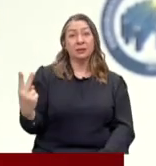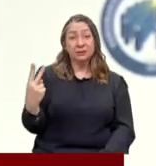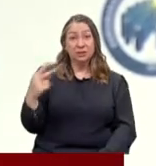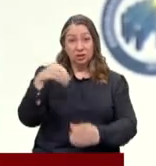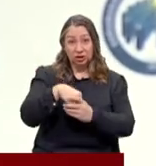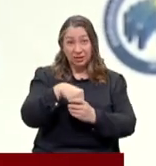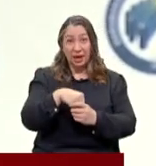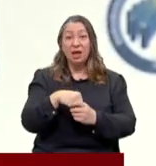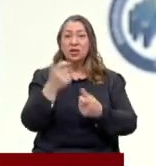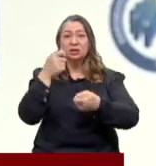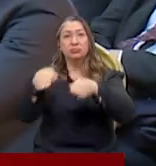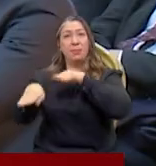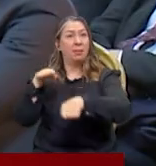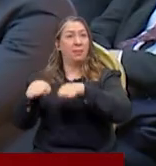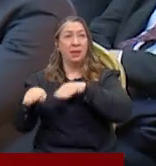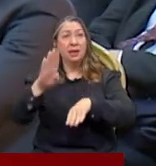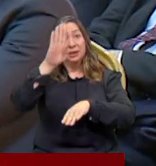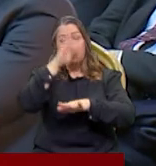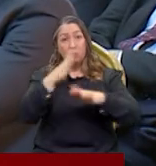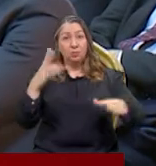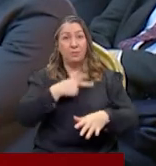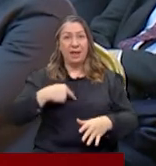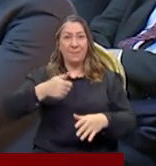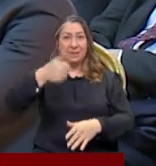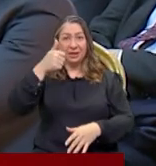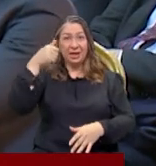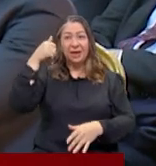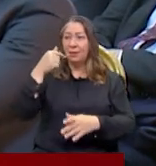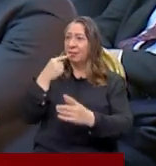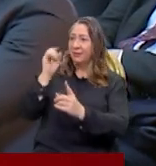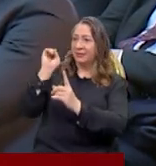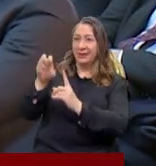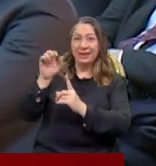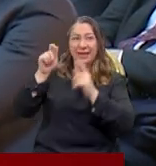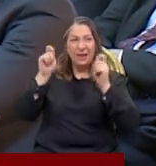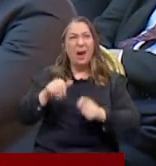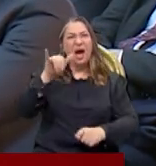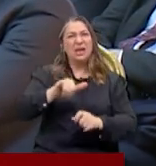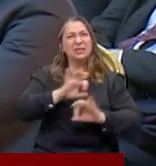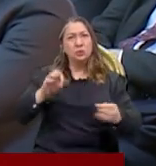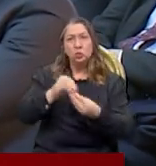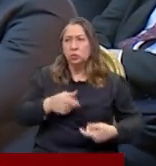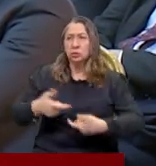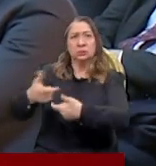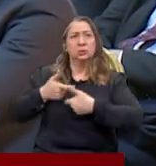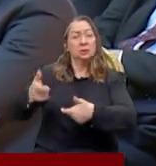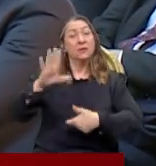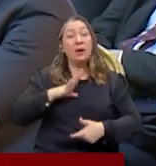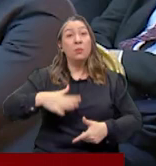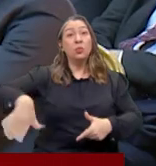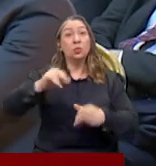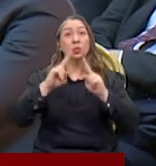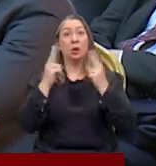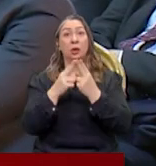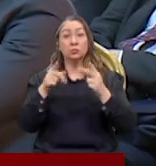Belediyesi'nde istihdam ediliyor. İstanbul Büyükşehir Belediye Başkanımıza yönelik olarak yapılan haksız suçlamalar var. Bütün dünya